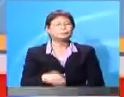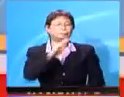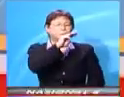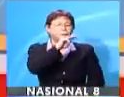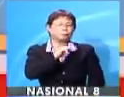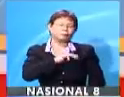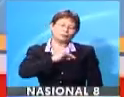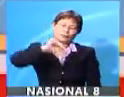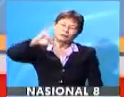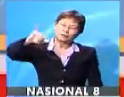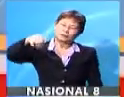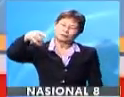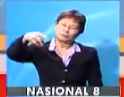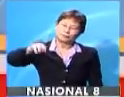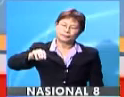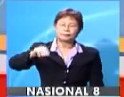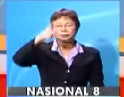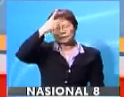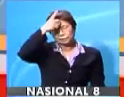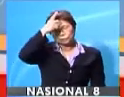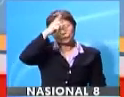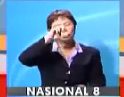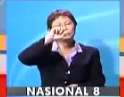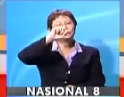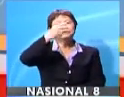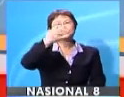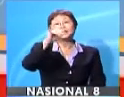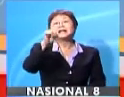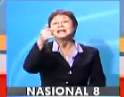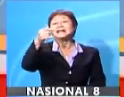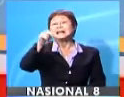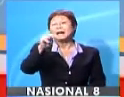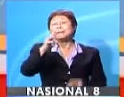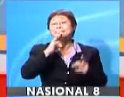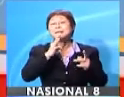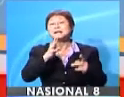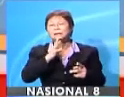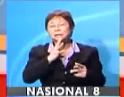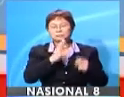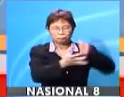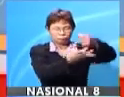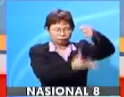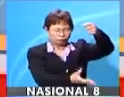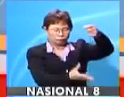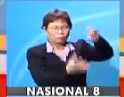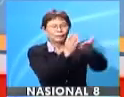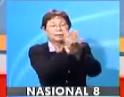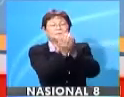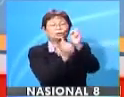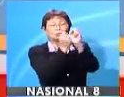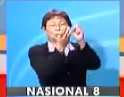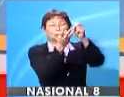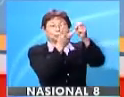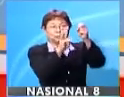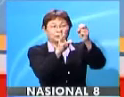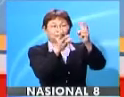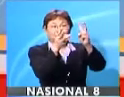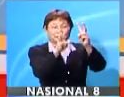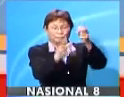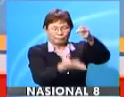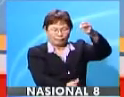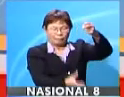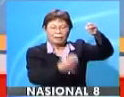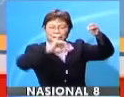Menteri di Jabatan Perdana Menteri Dato' Seri Dr. Syahidan Kassim menegaskan bahawa peruntukan bajet 2016 kepada Jabatan Perdana